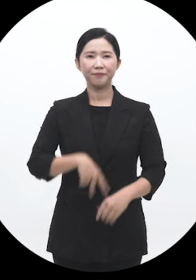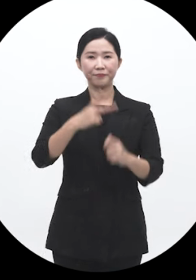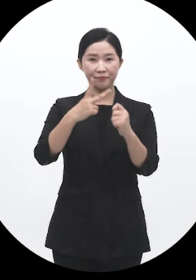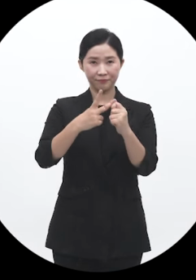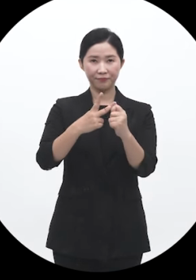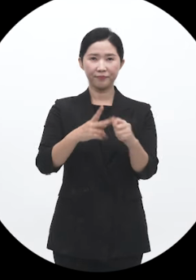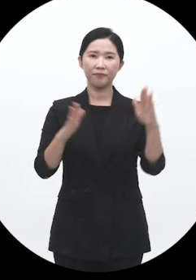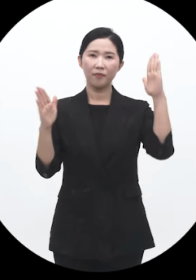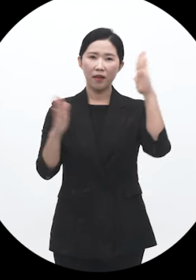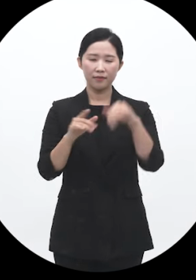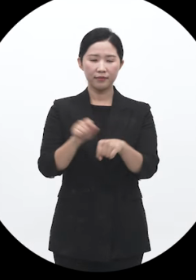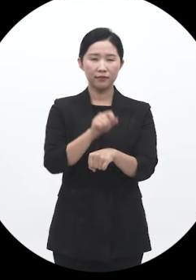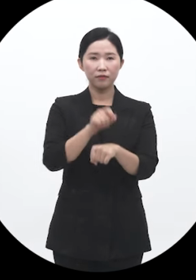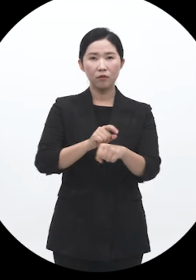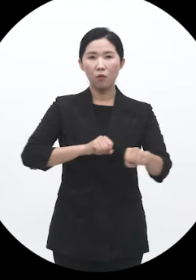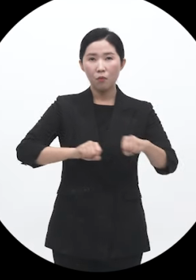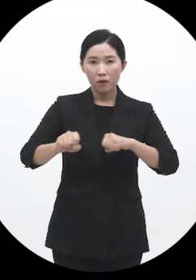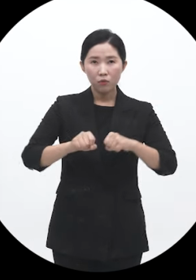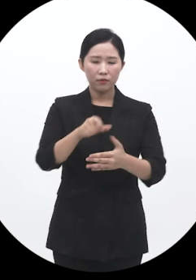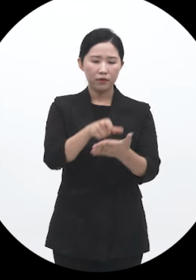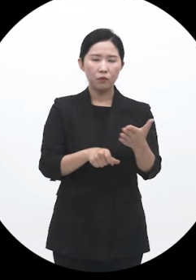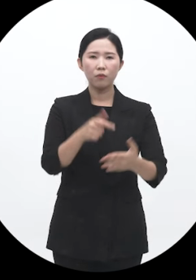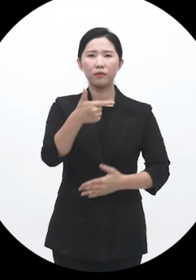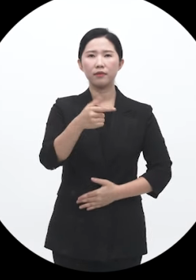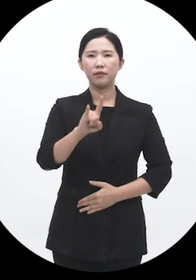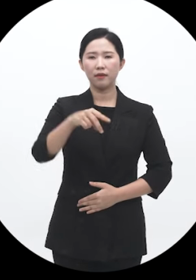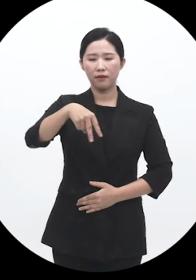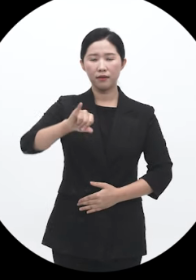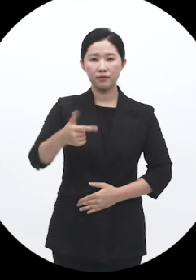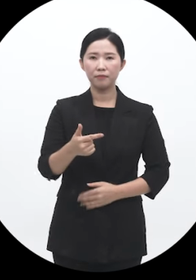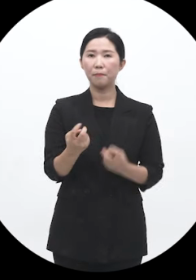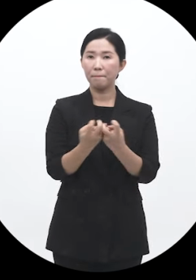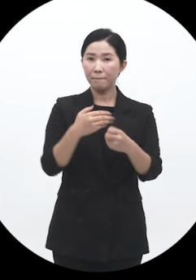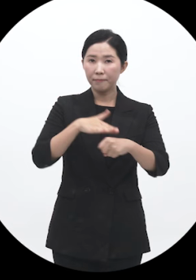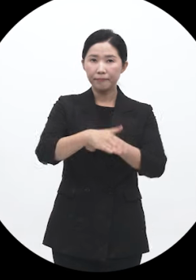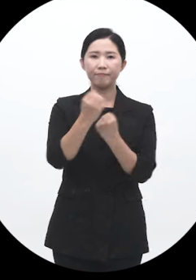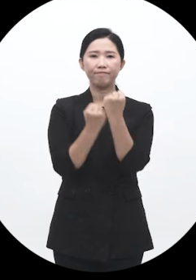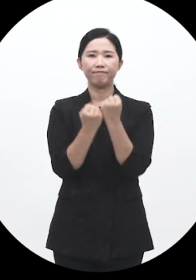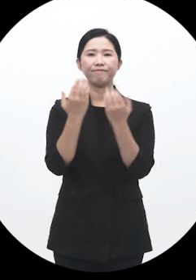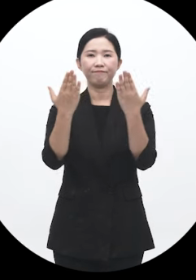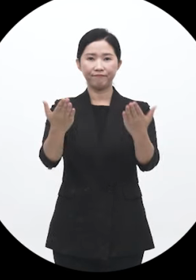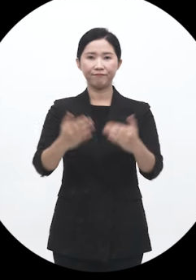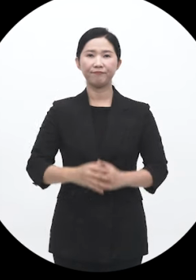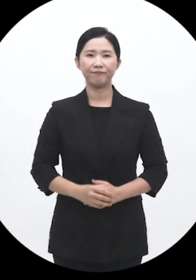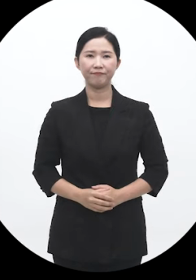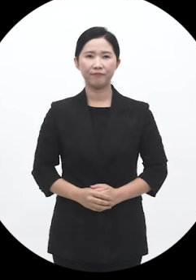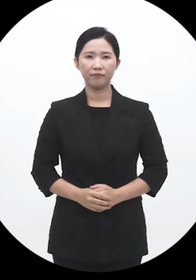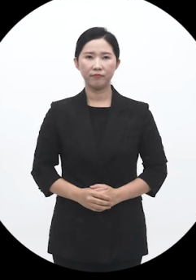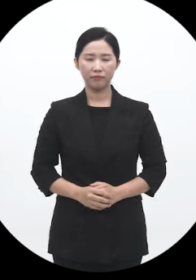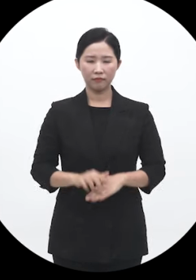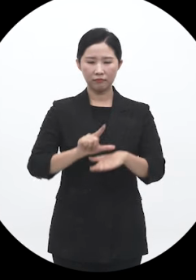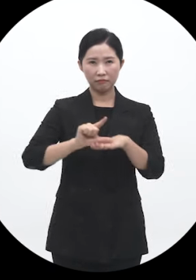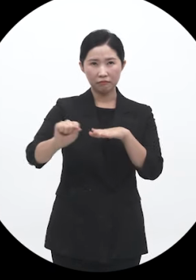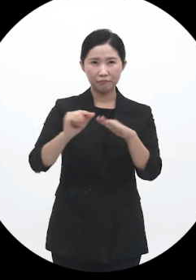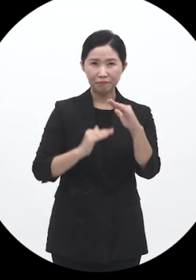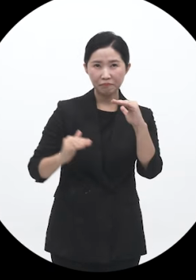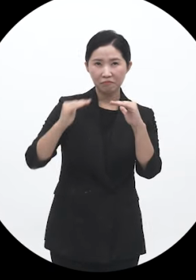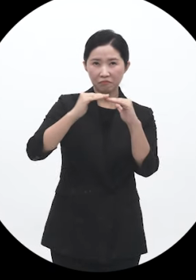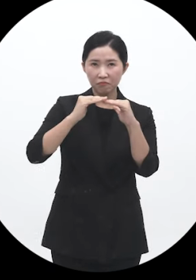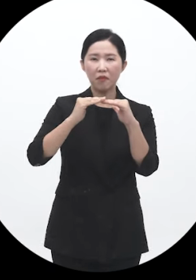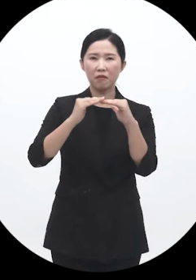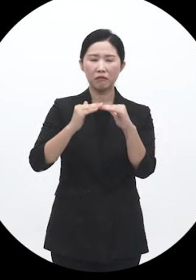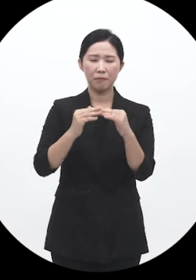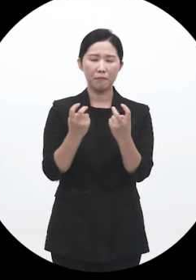다음은 학생부 교과 전형의 주요 변경 사항을 말씀드리겠습니다. 지역균형 전형의 모집 인원이